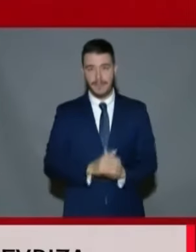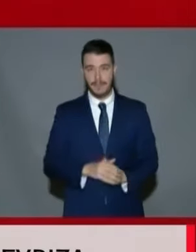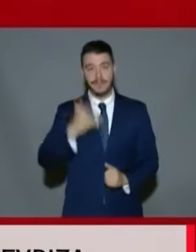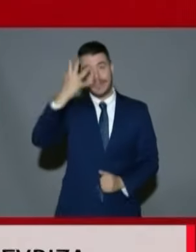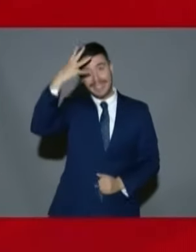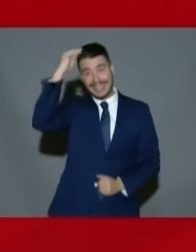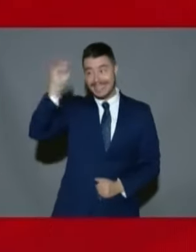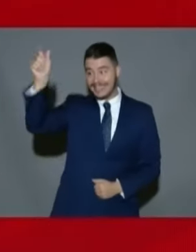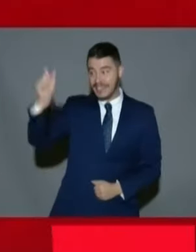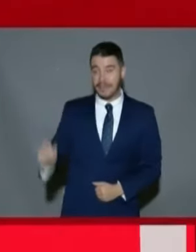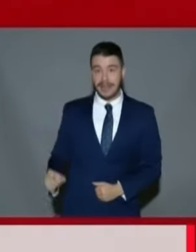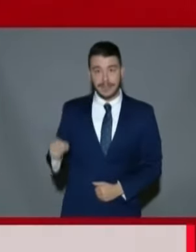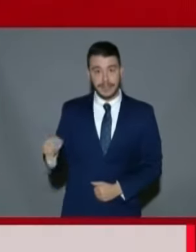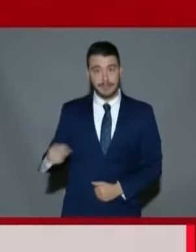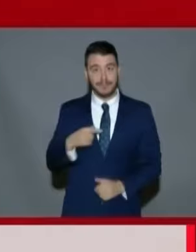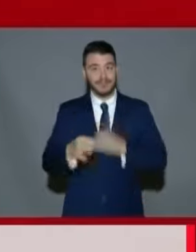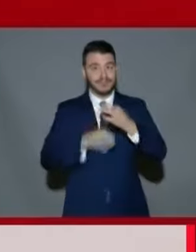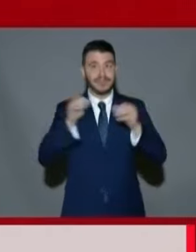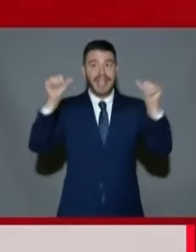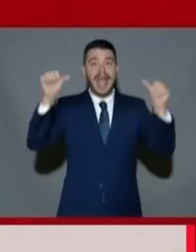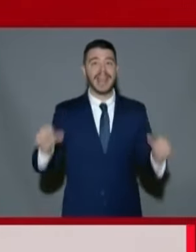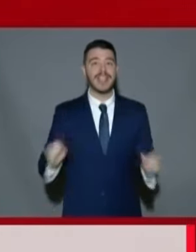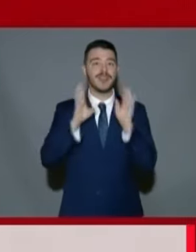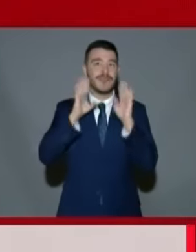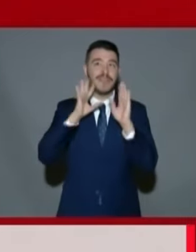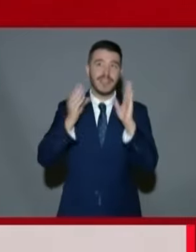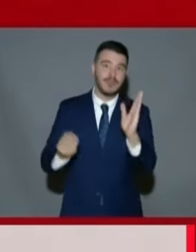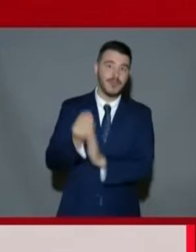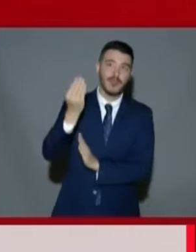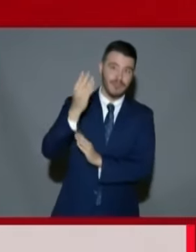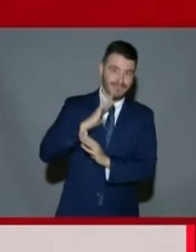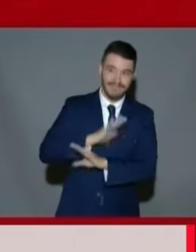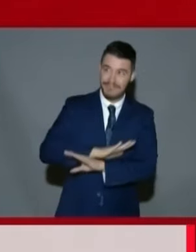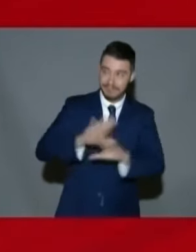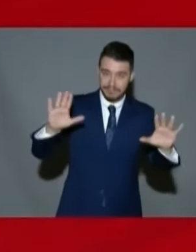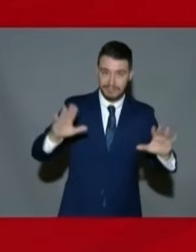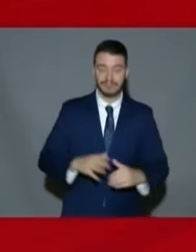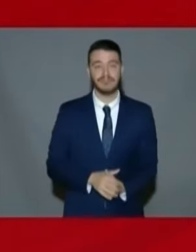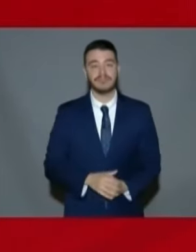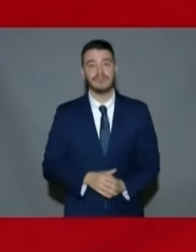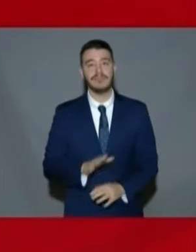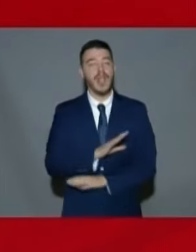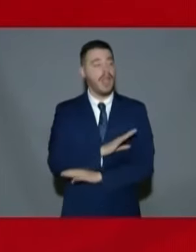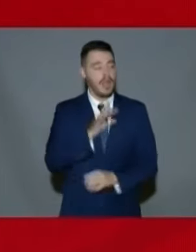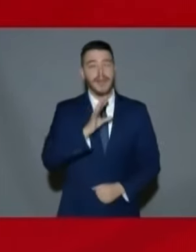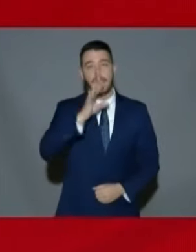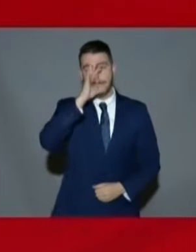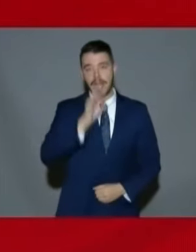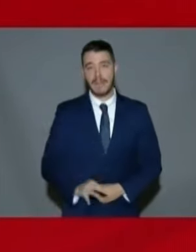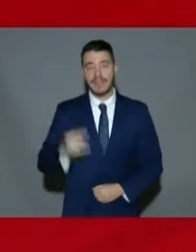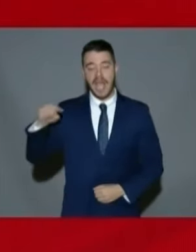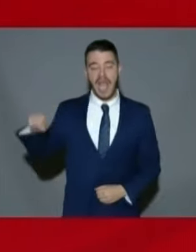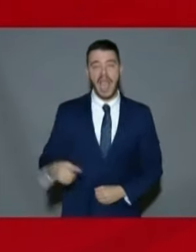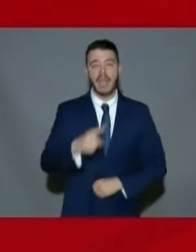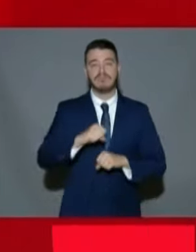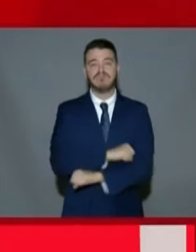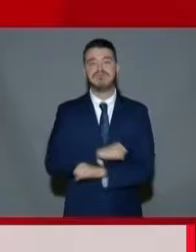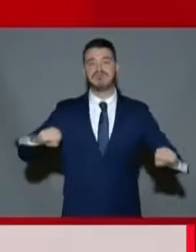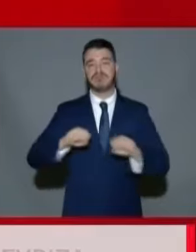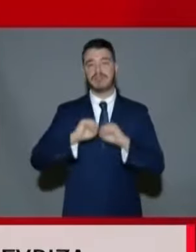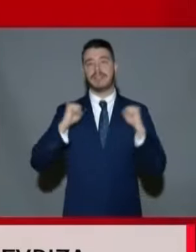Αλέξη Τσίπρα, αλλά και ο τρόπος που επέλεξε να την κάνει, ακύρωσε αυτή την κρισιμότατη αποστολή του συνεδρίου.